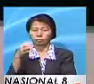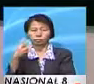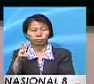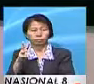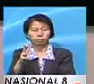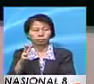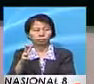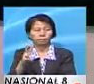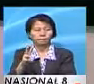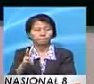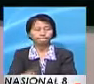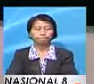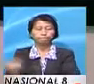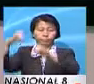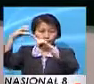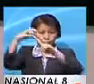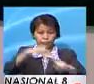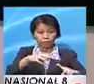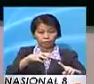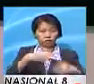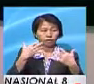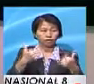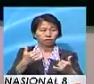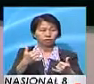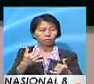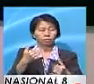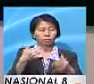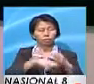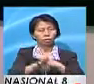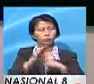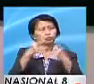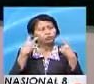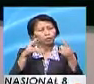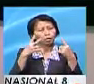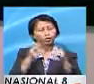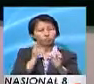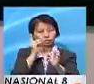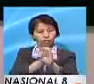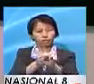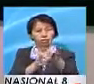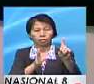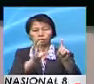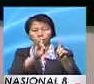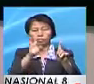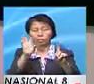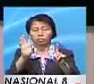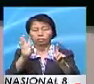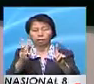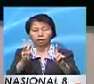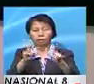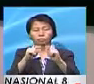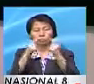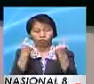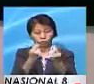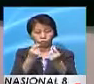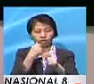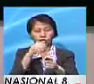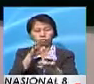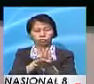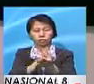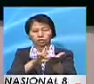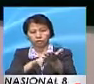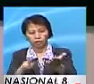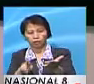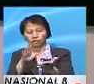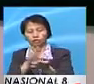kejohanan ya kejohanan yang memasuki tahun ke-12 penganjurannyaa itu disertai 186 pasukan dari sekolah rendah